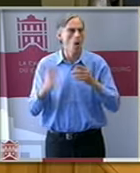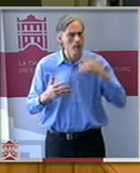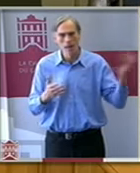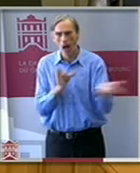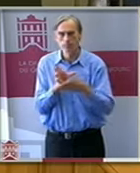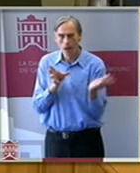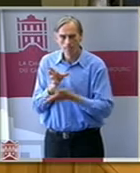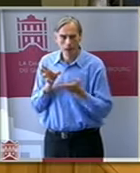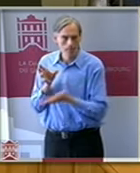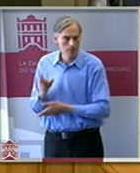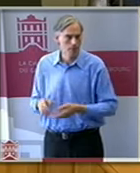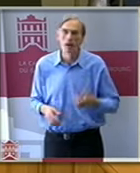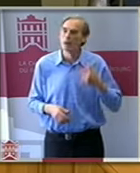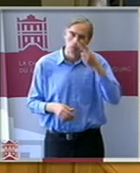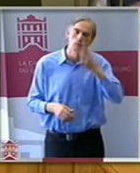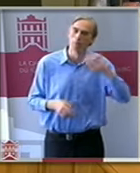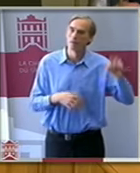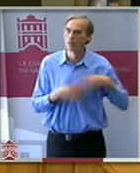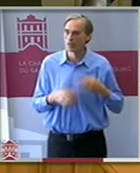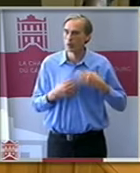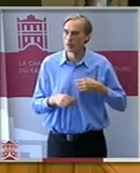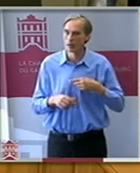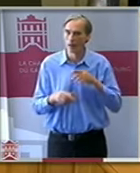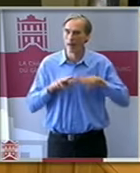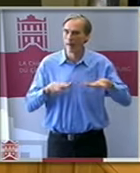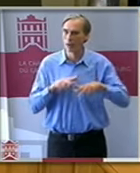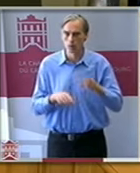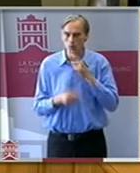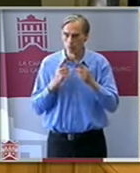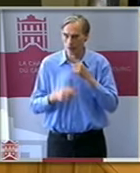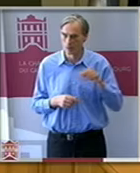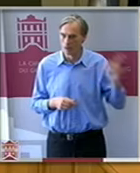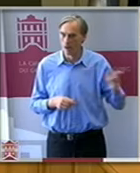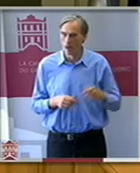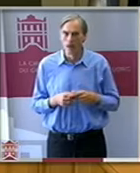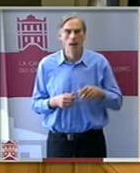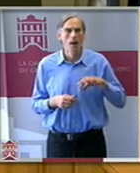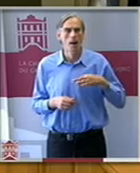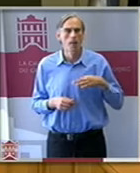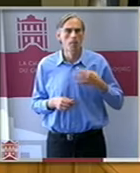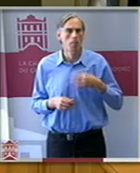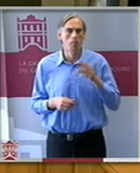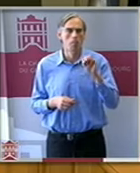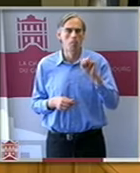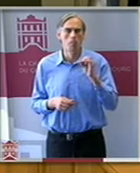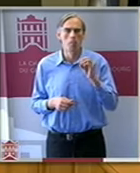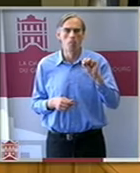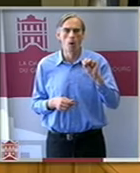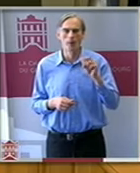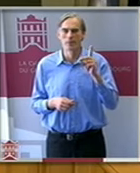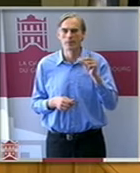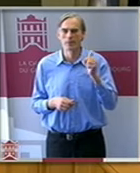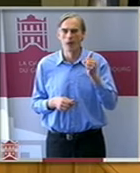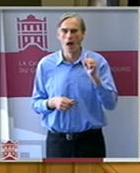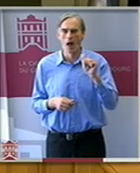Guyane Française, mit der Montagne d'Or zum Beispiel. Und das ist auch so, weil sich wie die